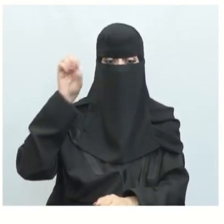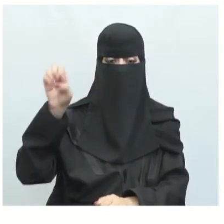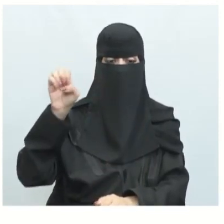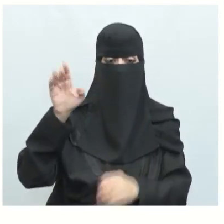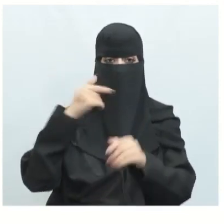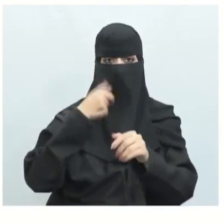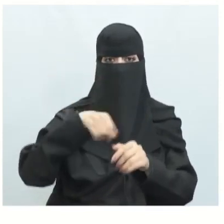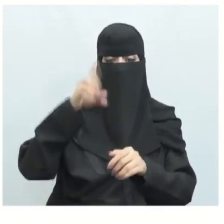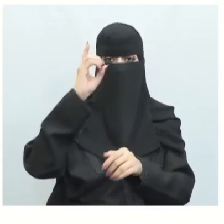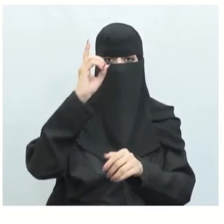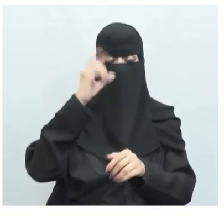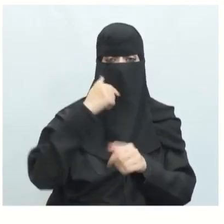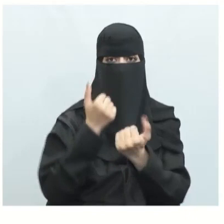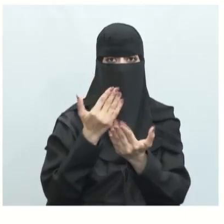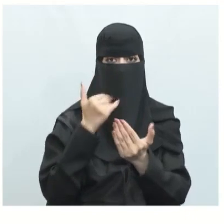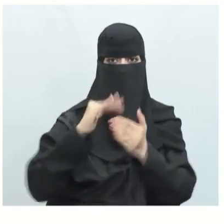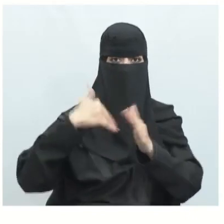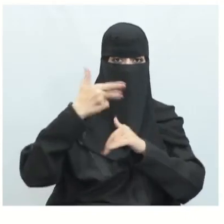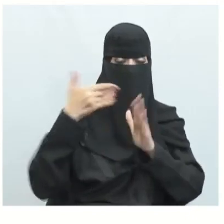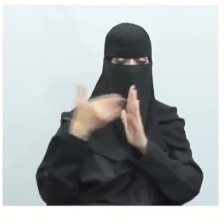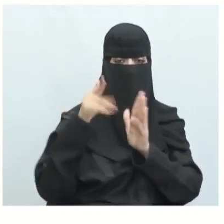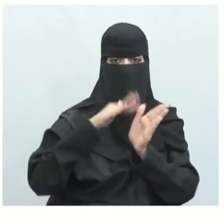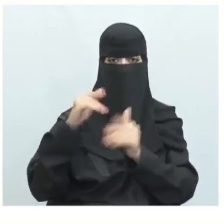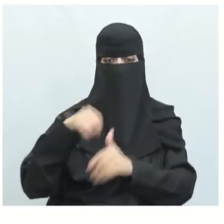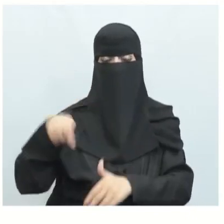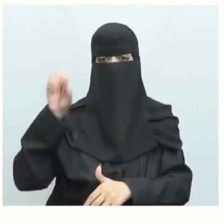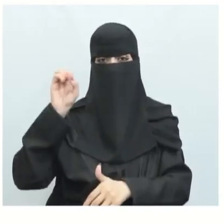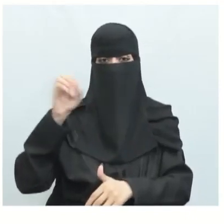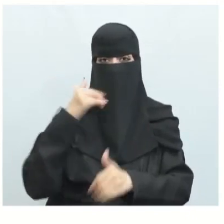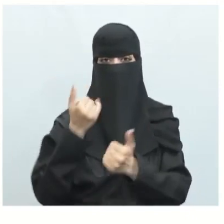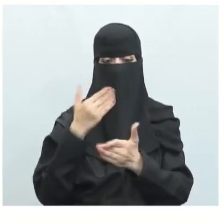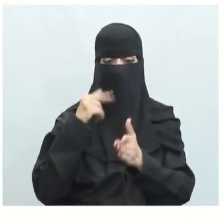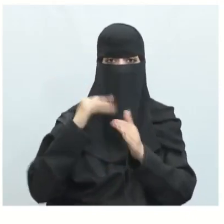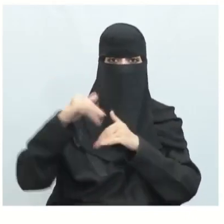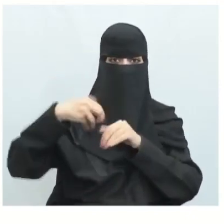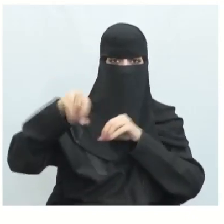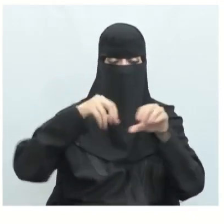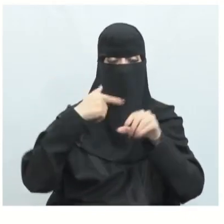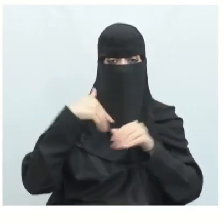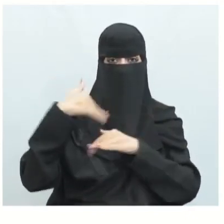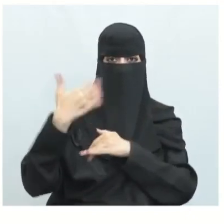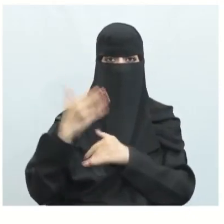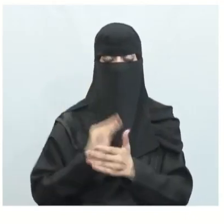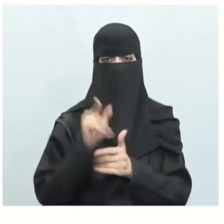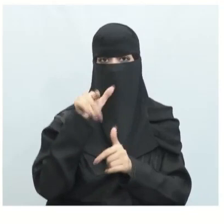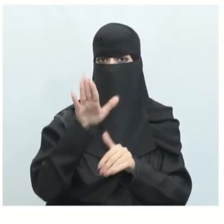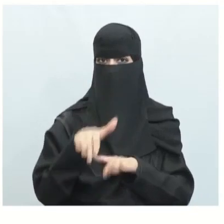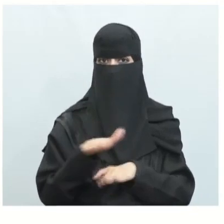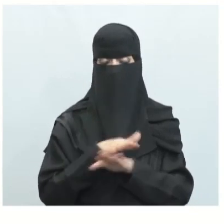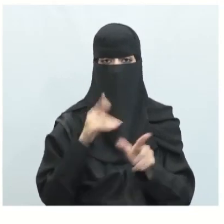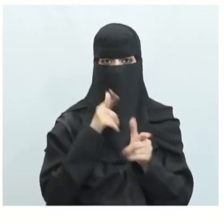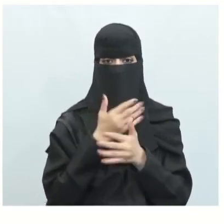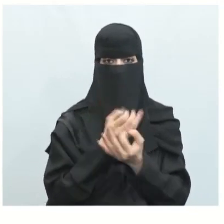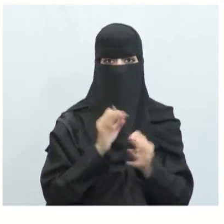منها اسهم خارجه بمعنى انه في نهايه المخطط وااي لا يوجد منه اسهم خارجه بهذا